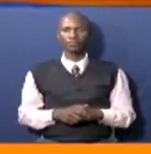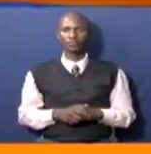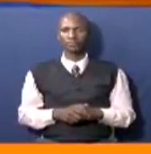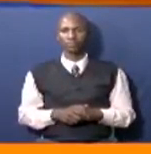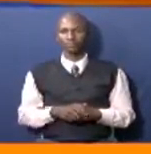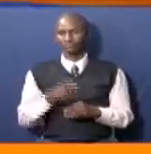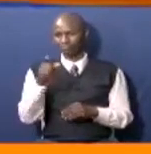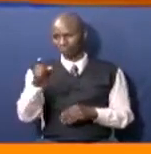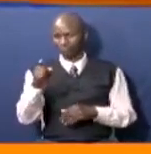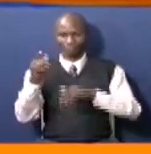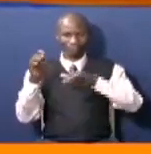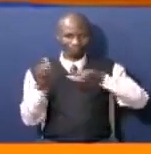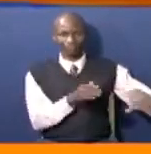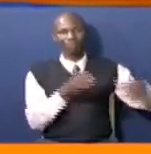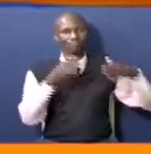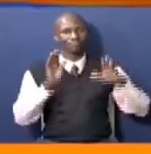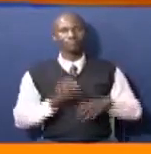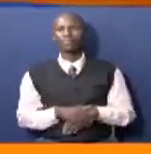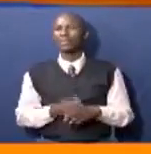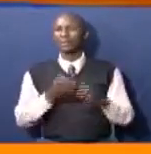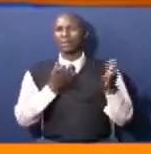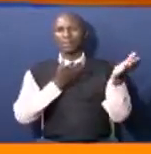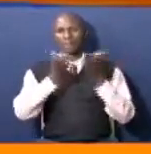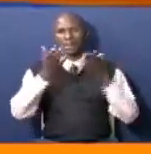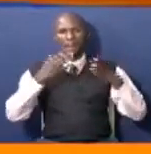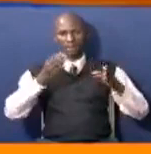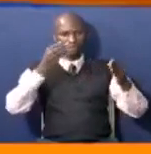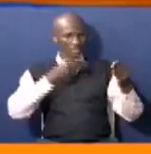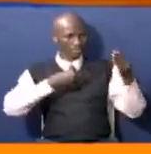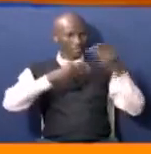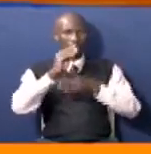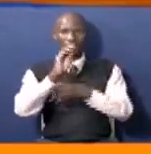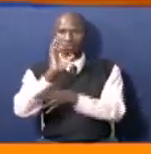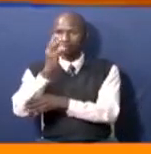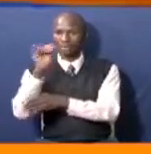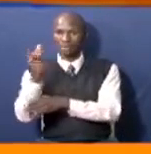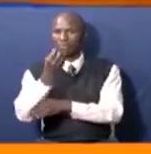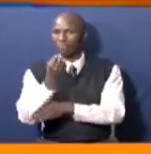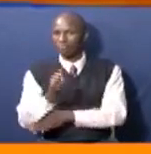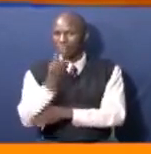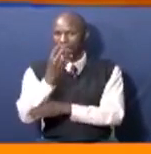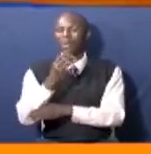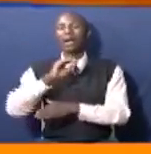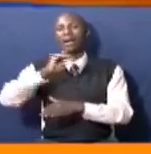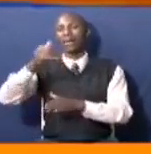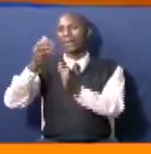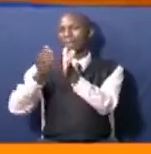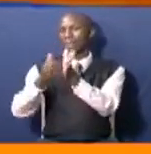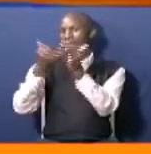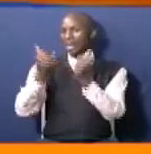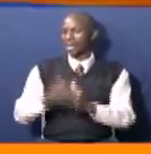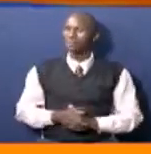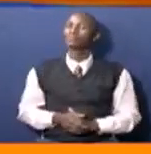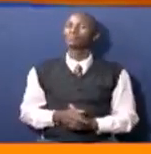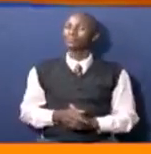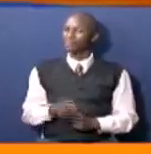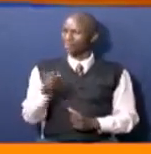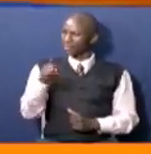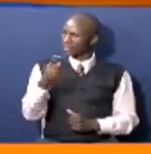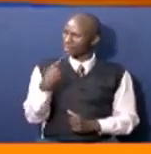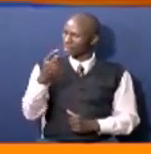Na tuchana na Mbua ni kana Atandithya ala Mathooasya Miti na Malaa County ni ya Masaku ni mabikia kweta